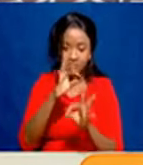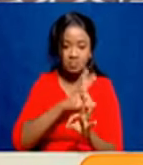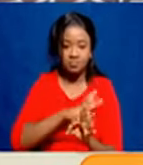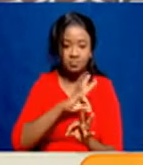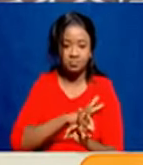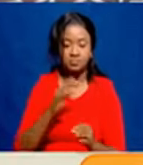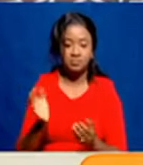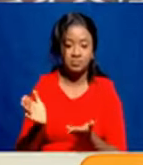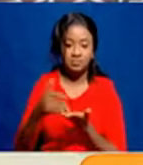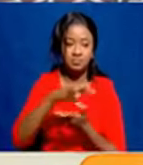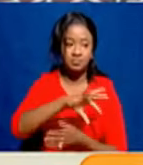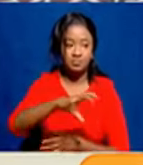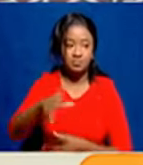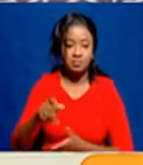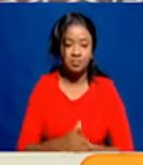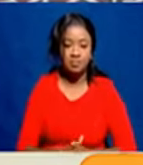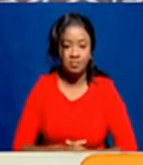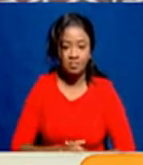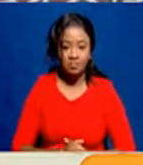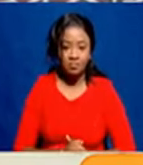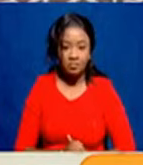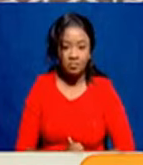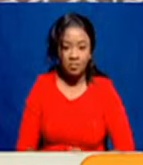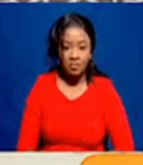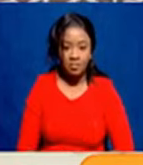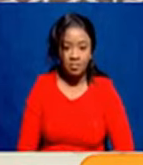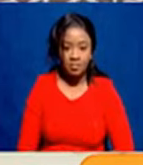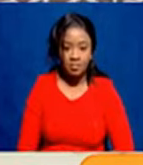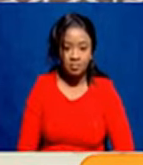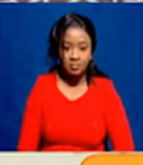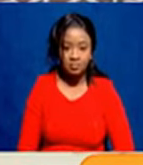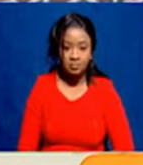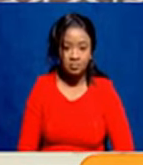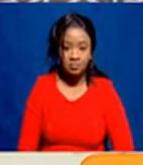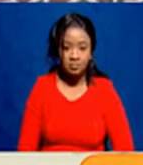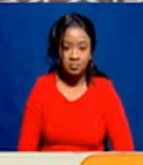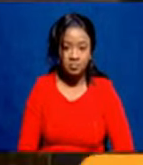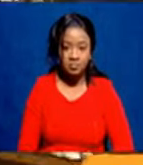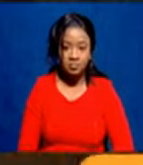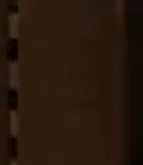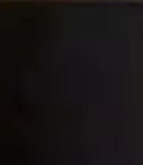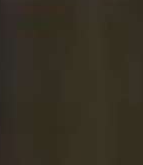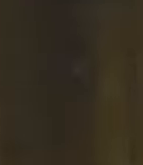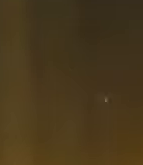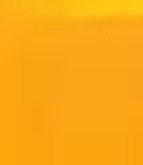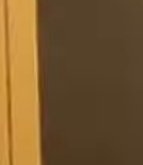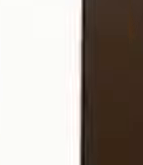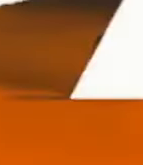Boniface Barasa, Runinga Citizen, hifadhi ya kitaifa wa wanyamapori ya Samburu.